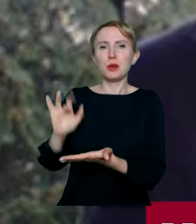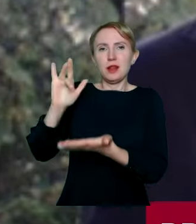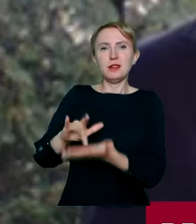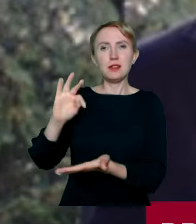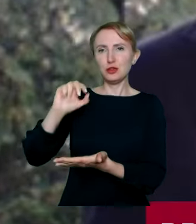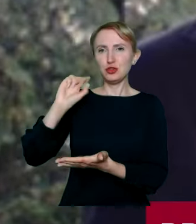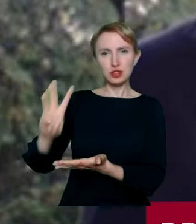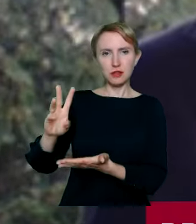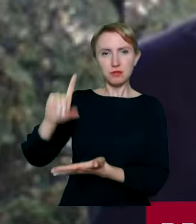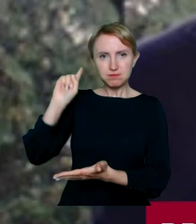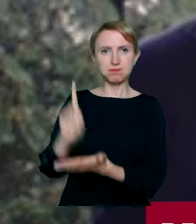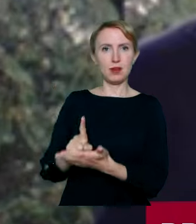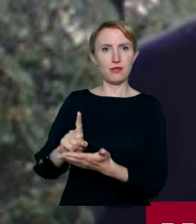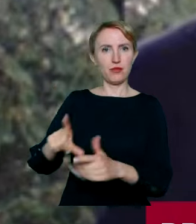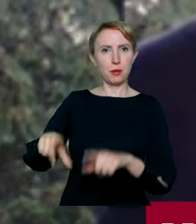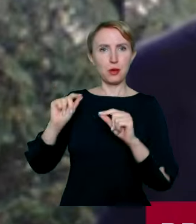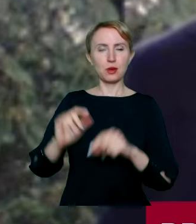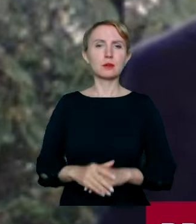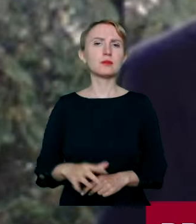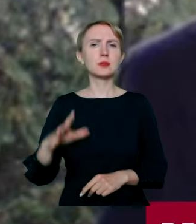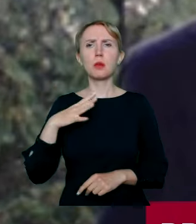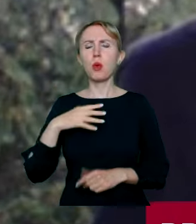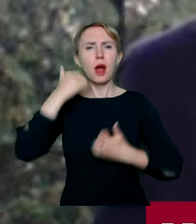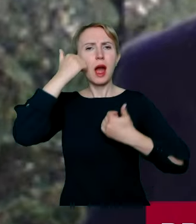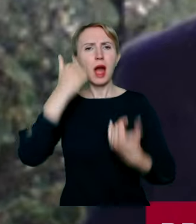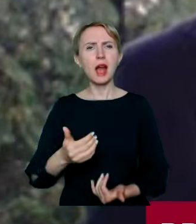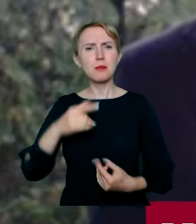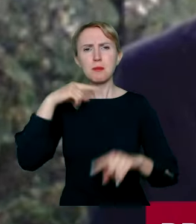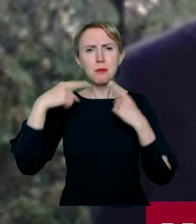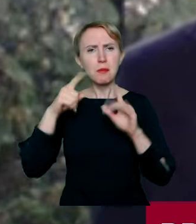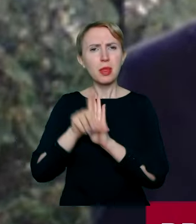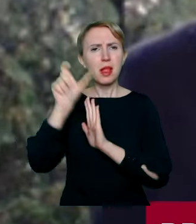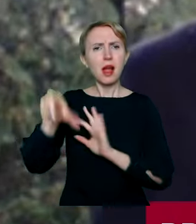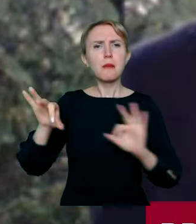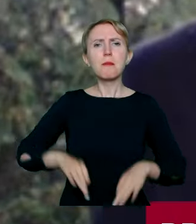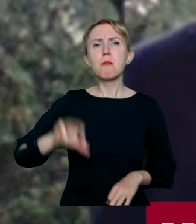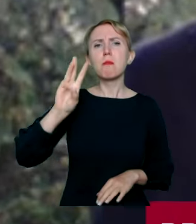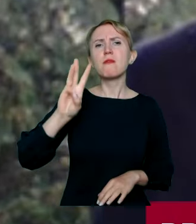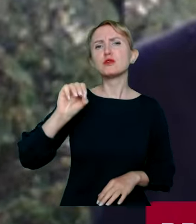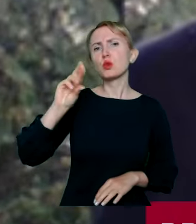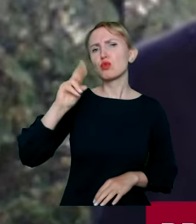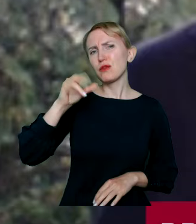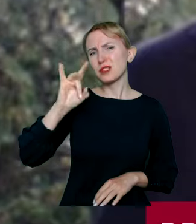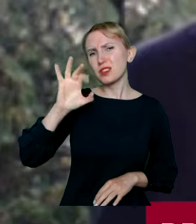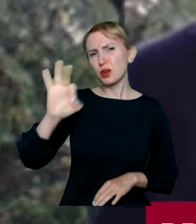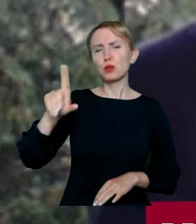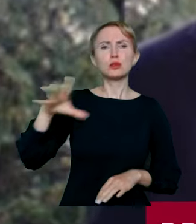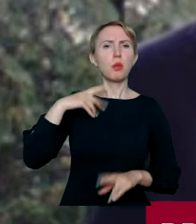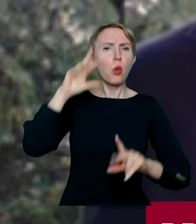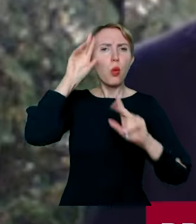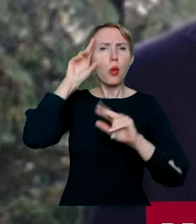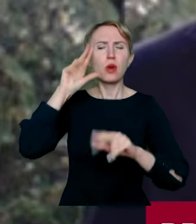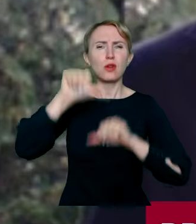zdecydowanie wygrał wybory. Zresztą doszło tam do haniebnego pomówienia pana Brządkowskiego o jakieś skojarzenie z